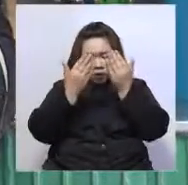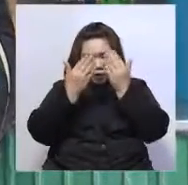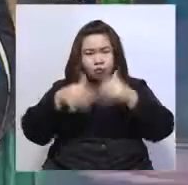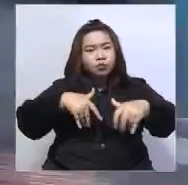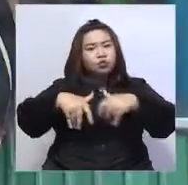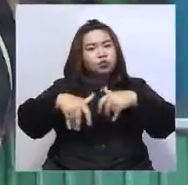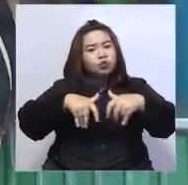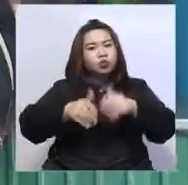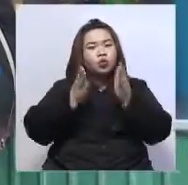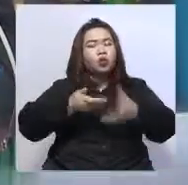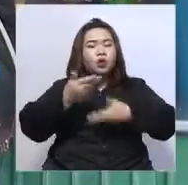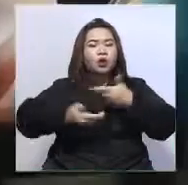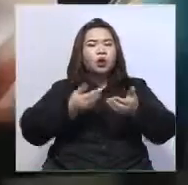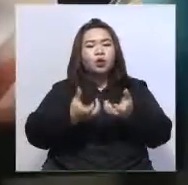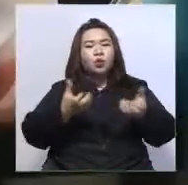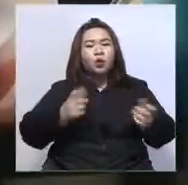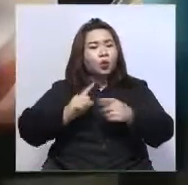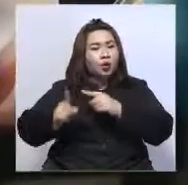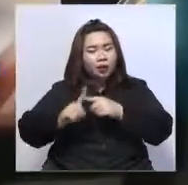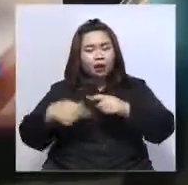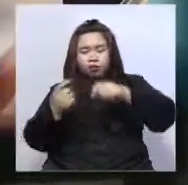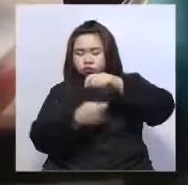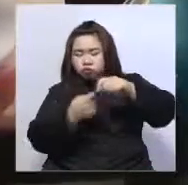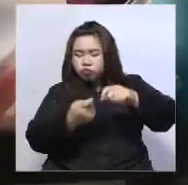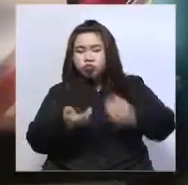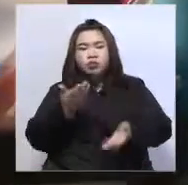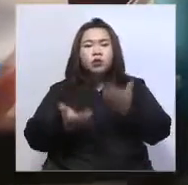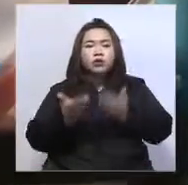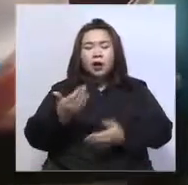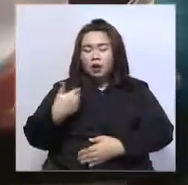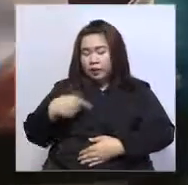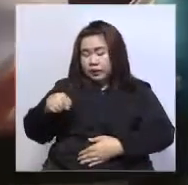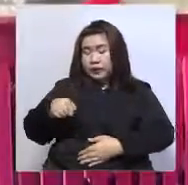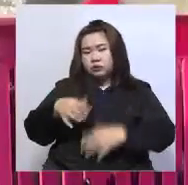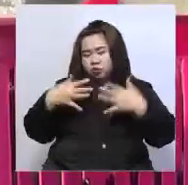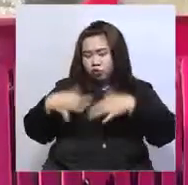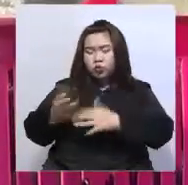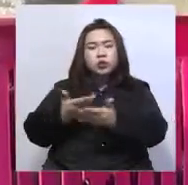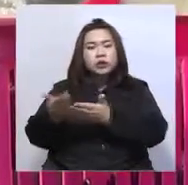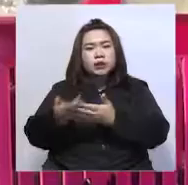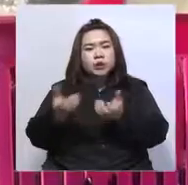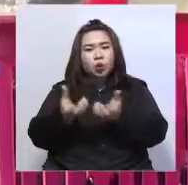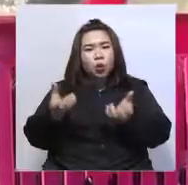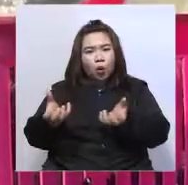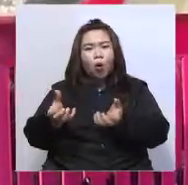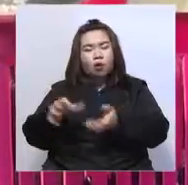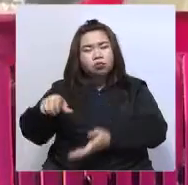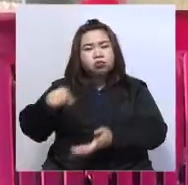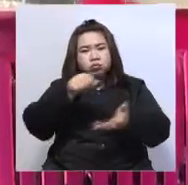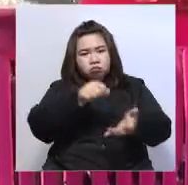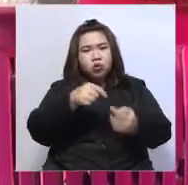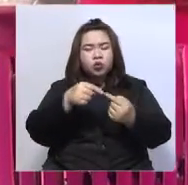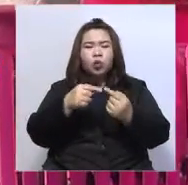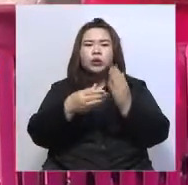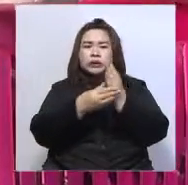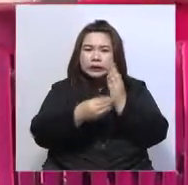มพ่อค้าแม่ค้าซึ่งขายอาหารสำเร็จรูปในพื้นที่ยะลาเดินทางออกมาจับจ่ายซื้ออาหารประเภทต่างๆนะคะทั้งเนื้